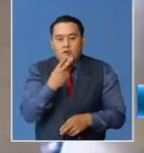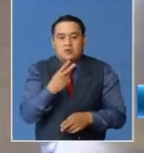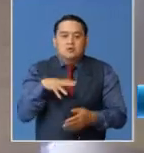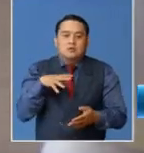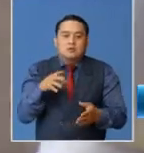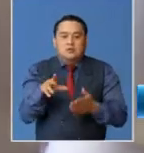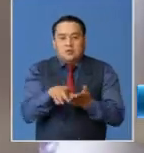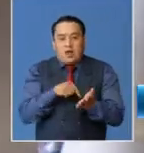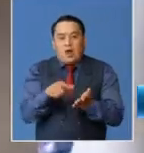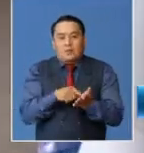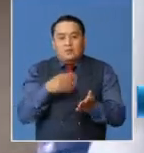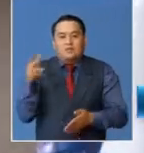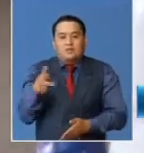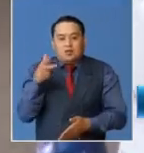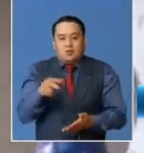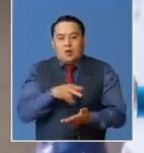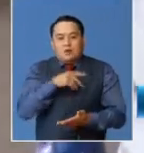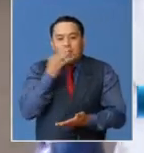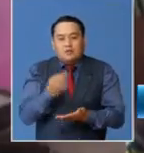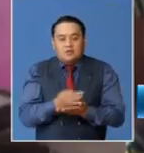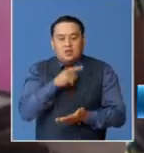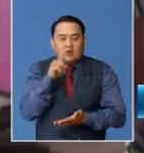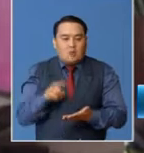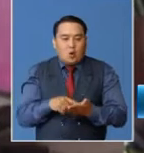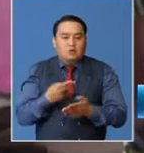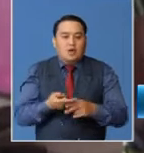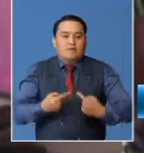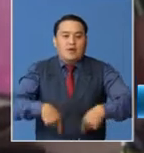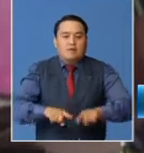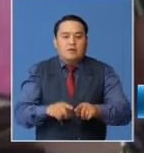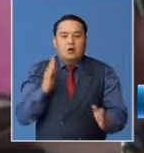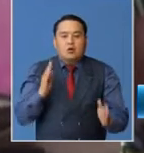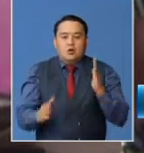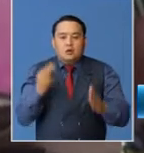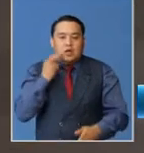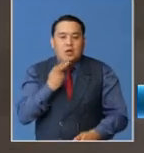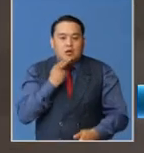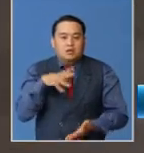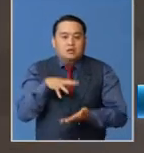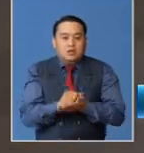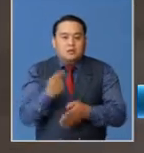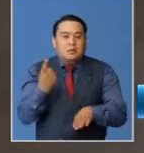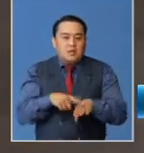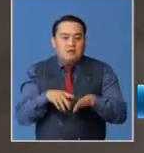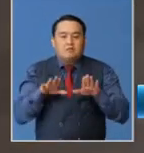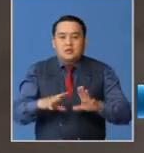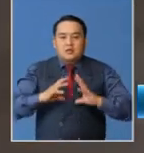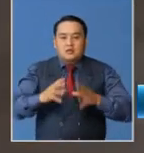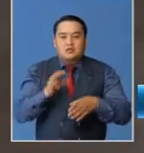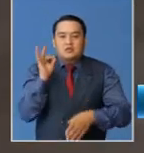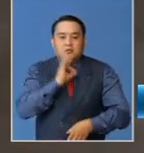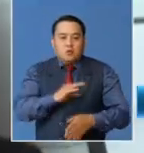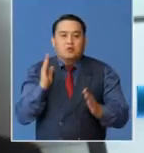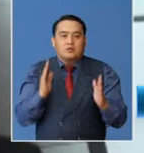непрерывную запись видео и отвечает на вопросы. По данным Международной федерации робототехники, Китай уже занимает первое место в мире по